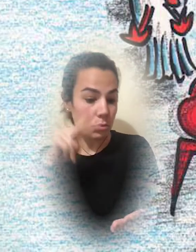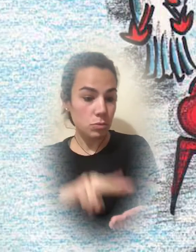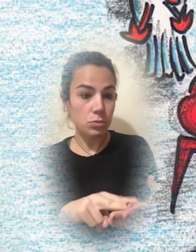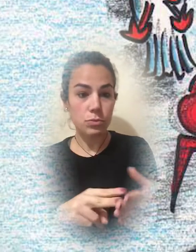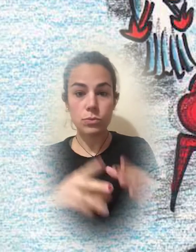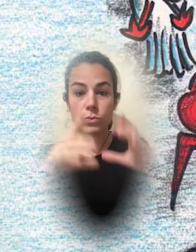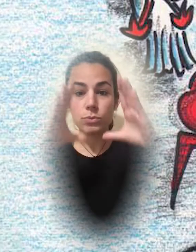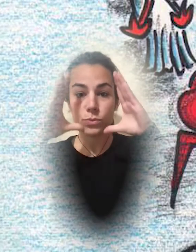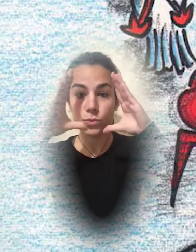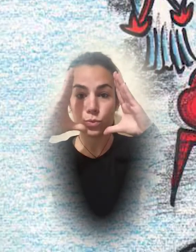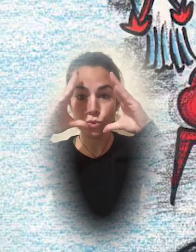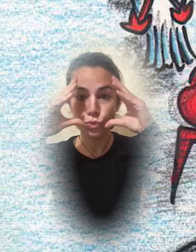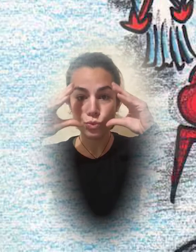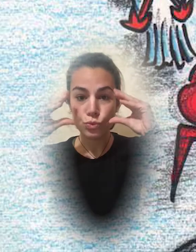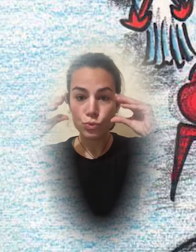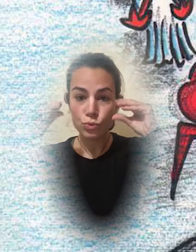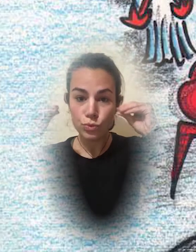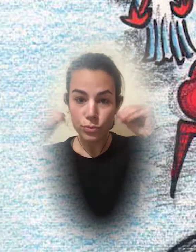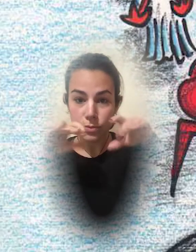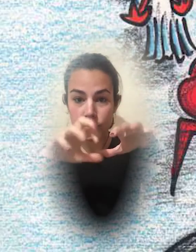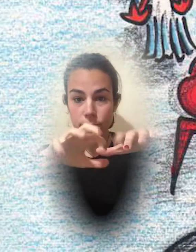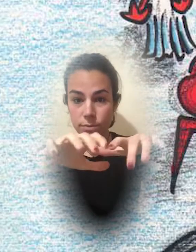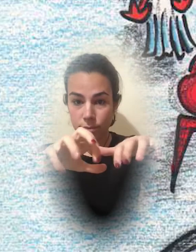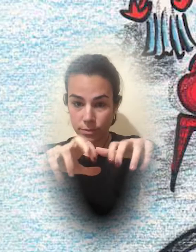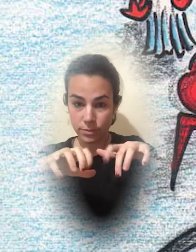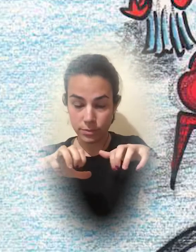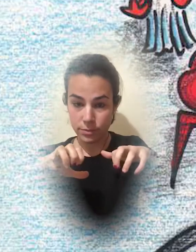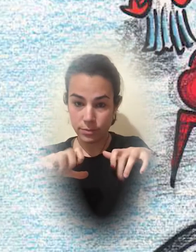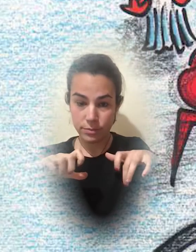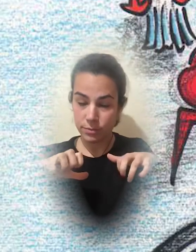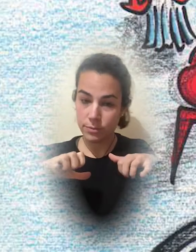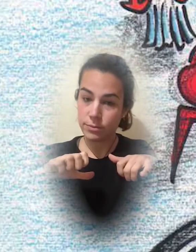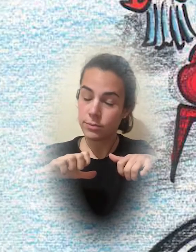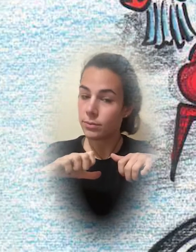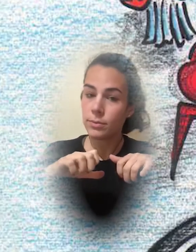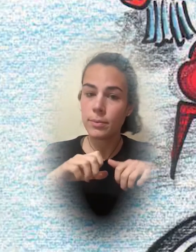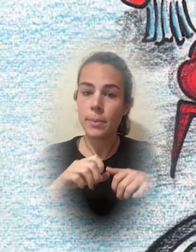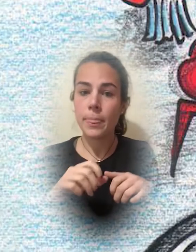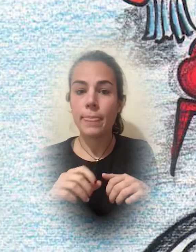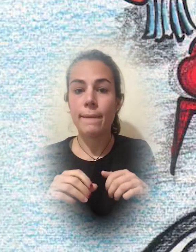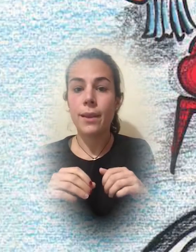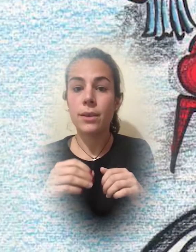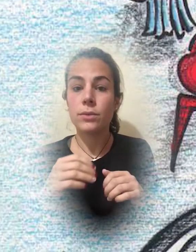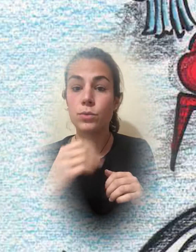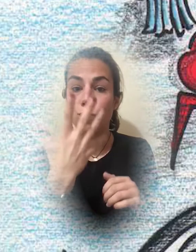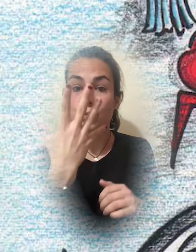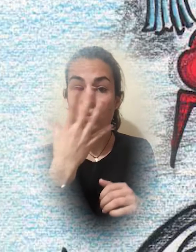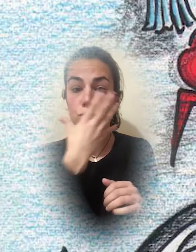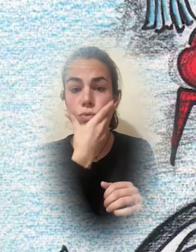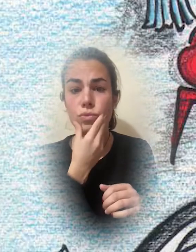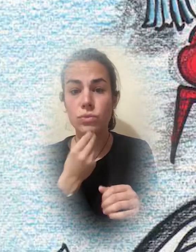va veure com la seva cara rodona s'aplanava i les seves potes